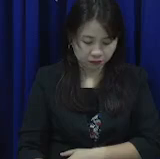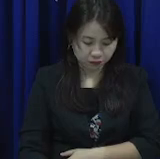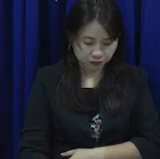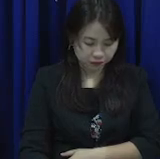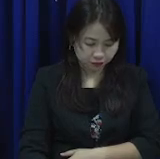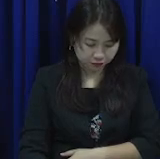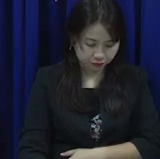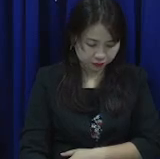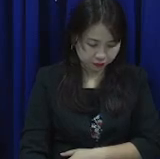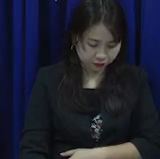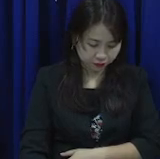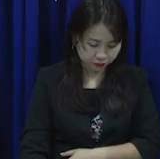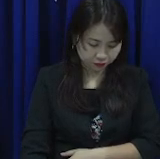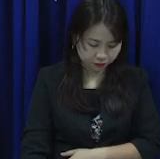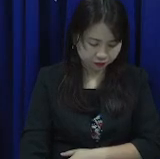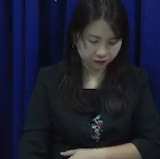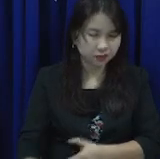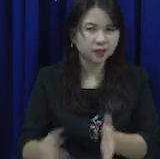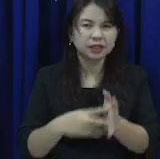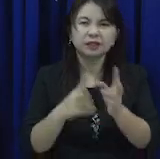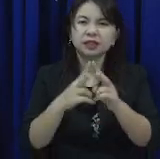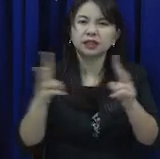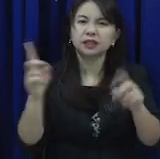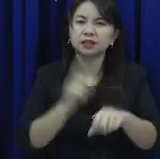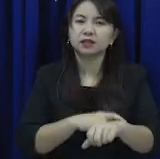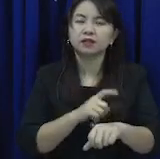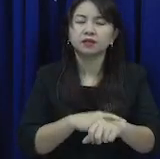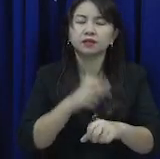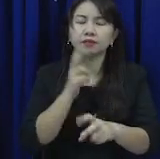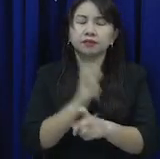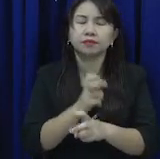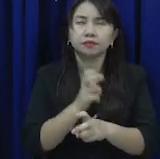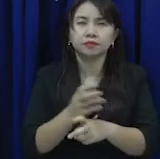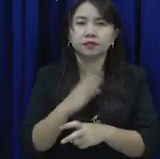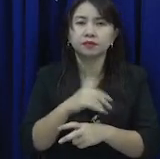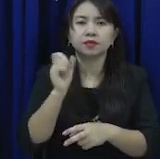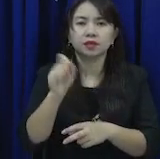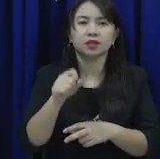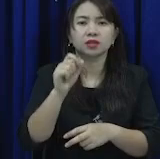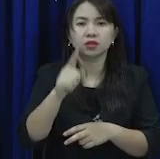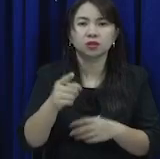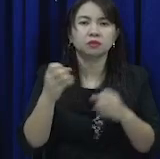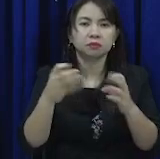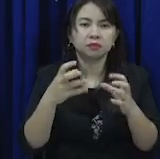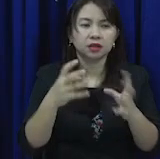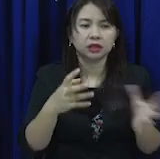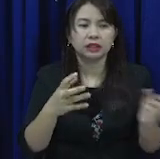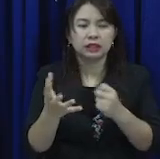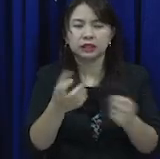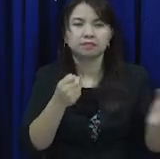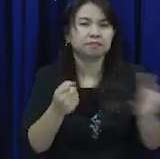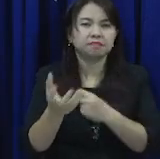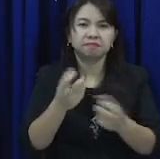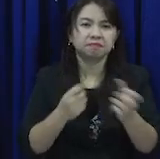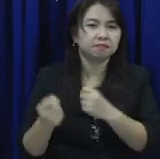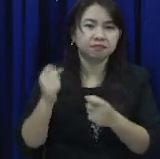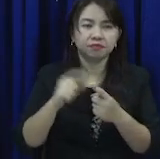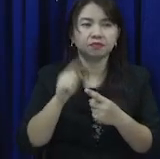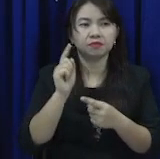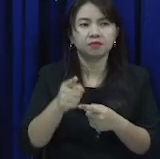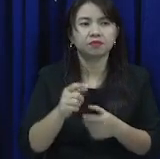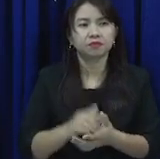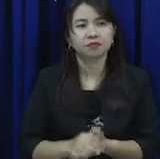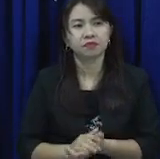time mas mahirap yung time bakit mas marami kang agaw doon eh that's right Okay Alisin na natin ung time kasi